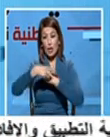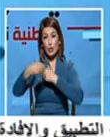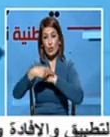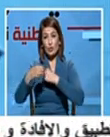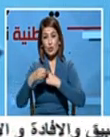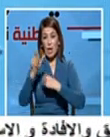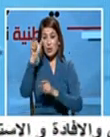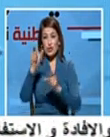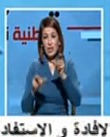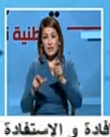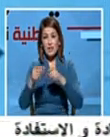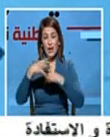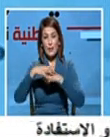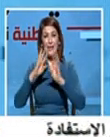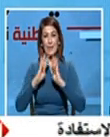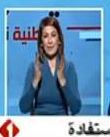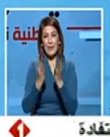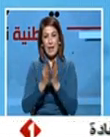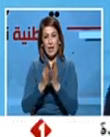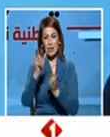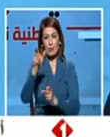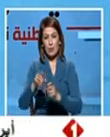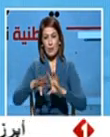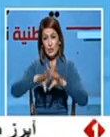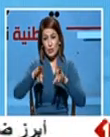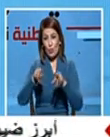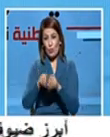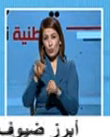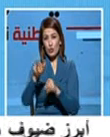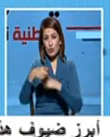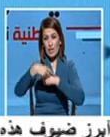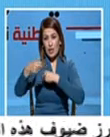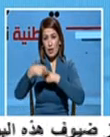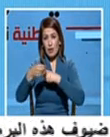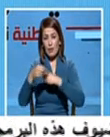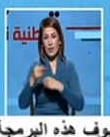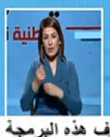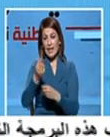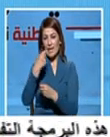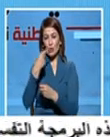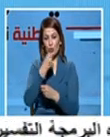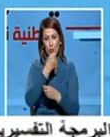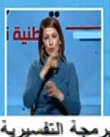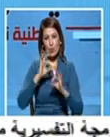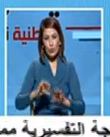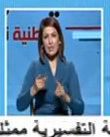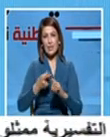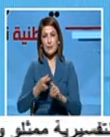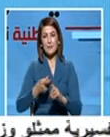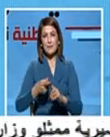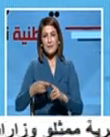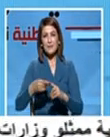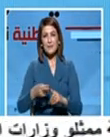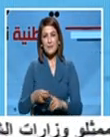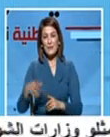من العائله لكن يعطيه الكارته ويمشي للصيدلي اللي هو واخذ الدواء من عنده من قبل. انا اللي يعجبني في هالبلاتوات